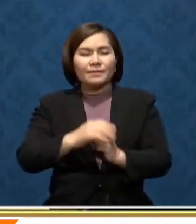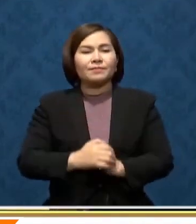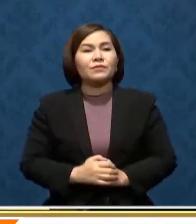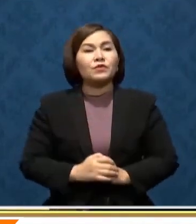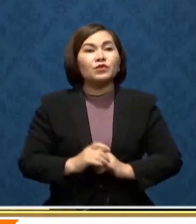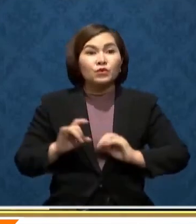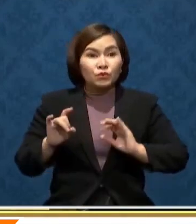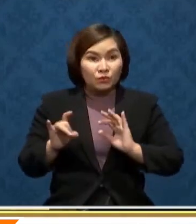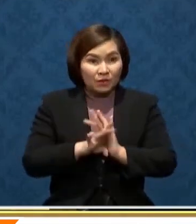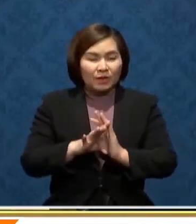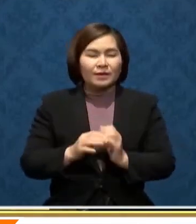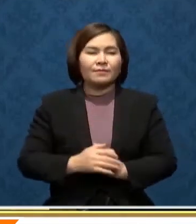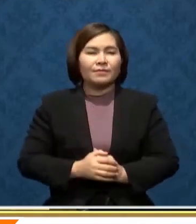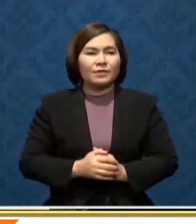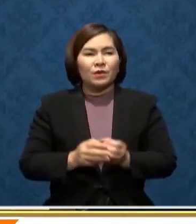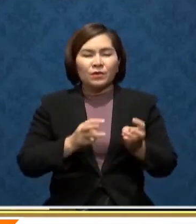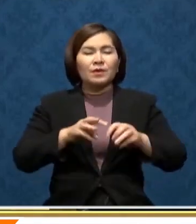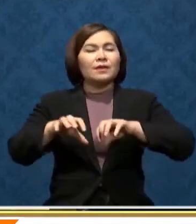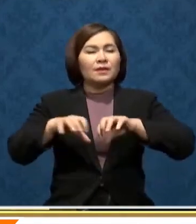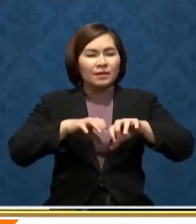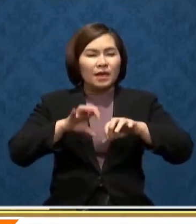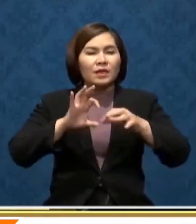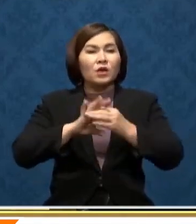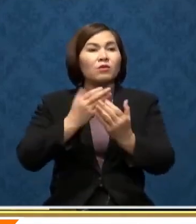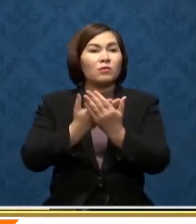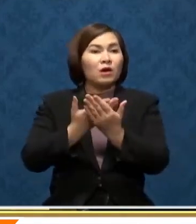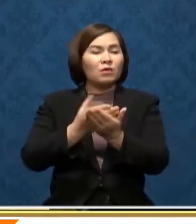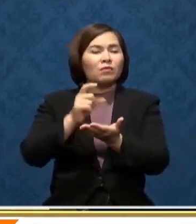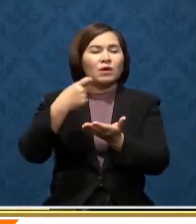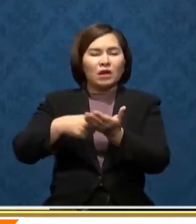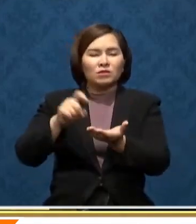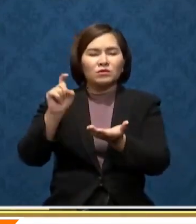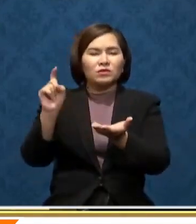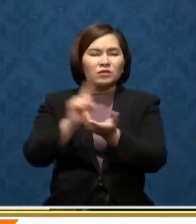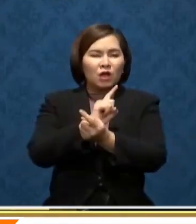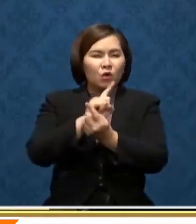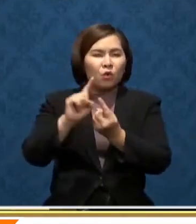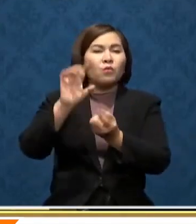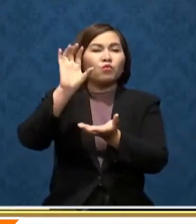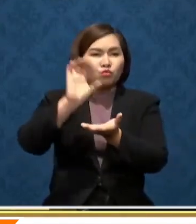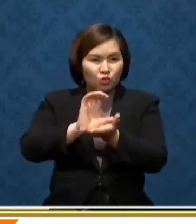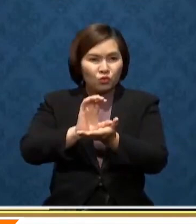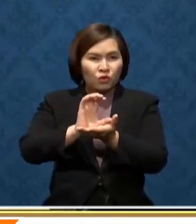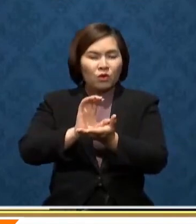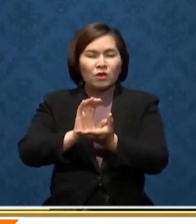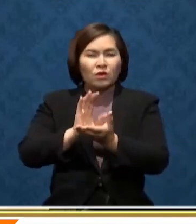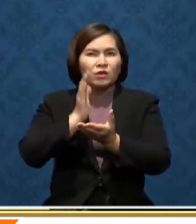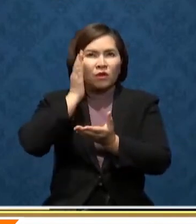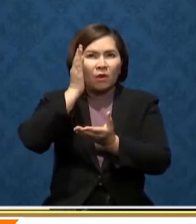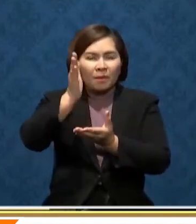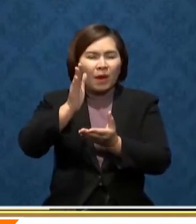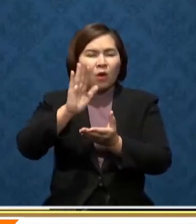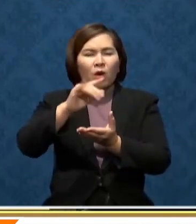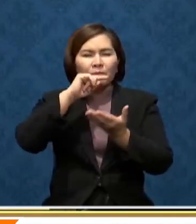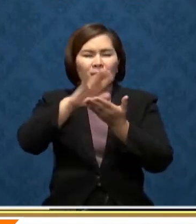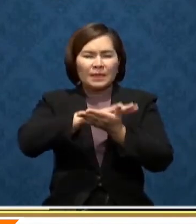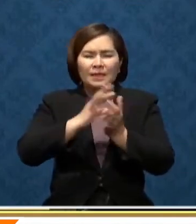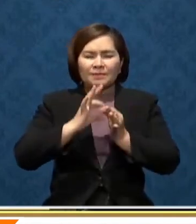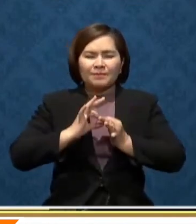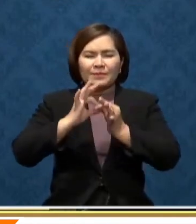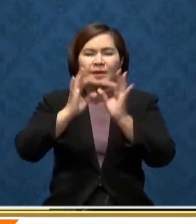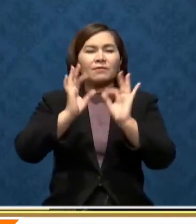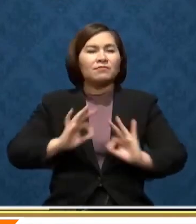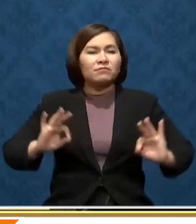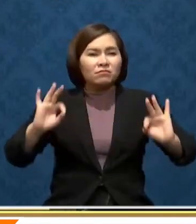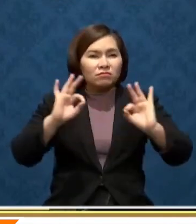ผู้ชี้แจงการบริหารการจัดการกองทุนประกันสังคมมีความสำคัญกับอนาคตประเทศโดยเฉพาะในภาวะ